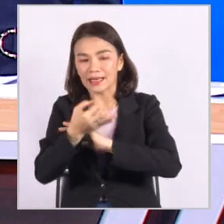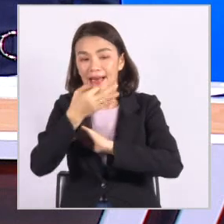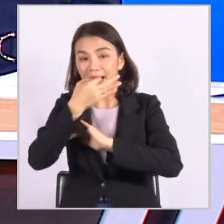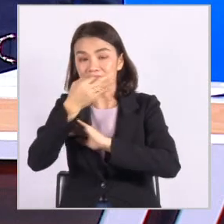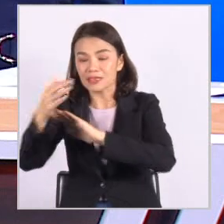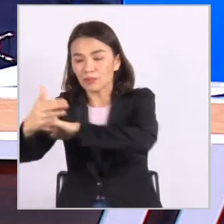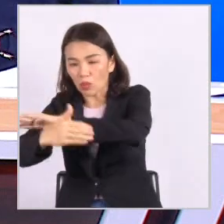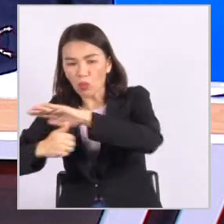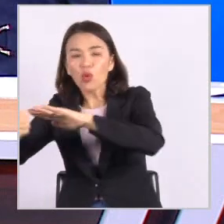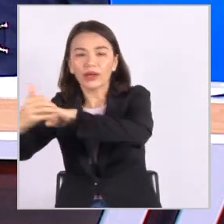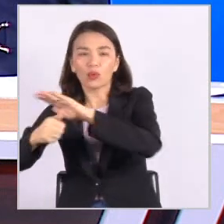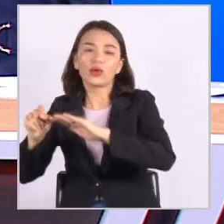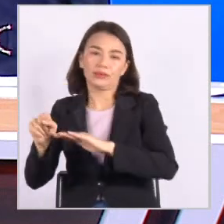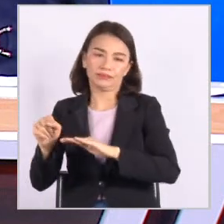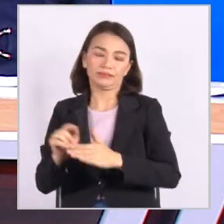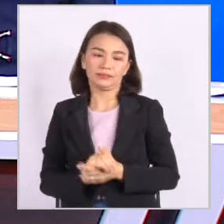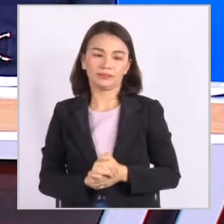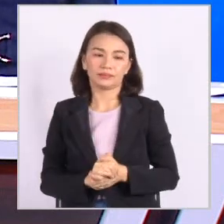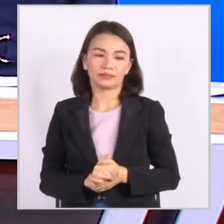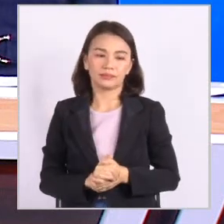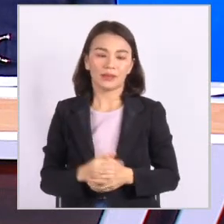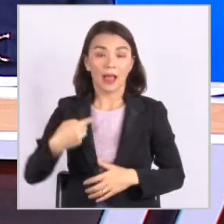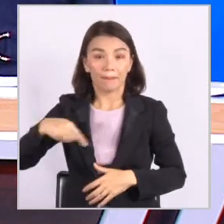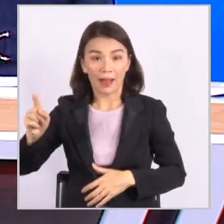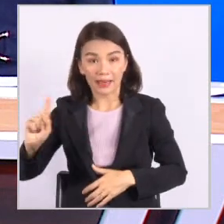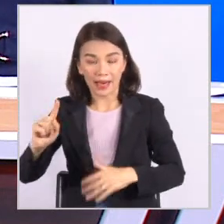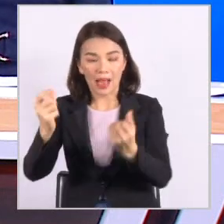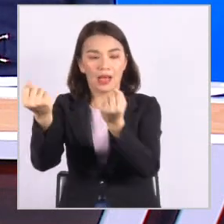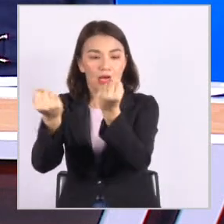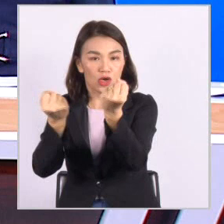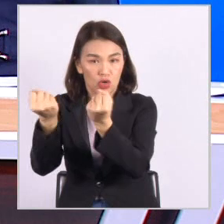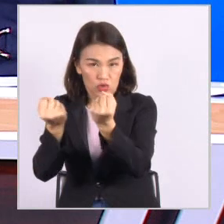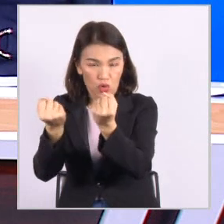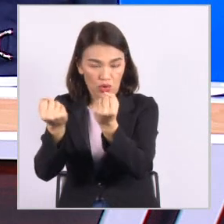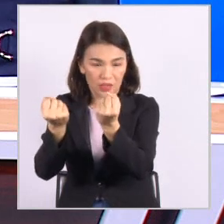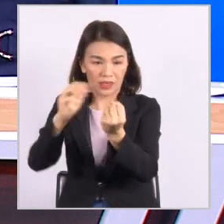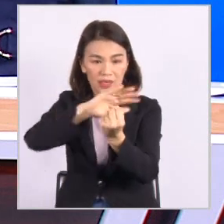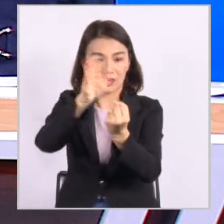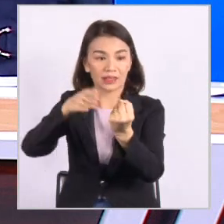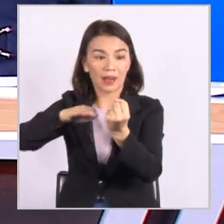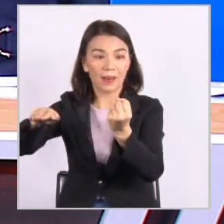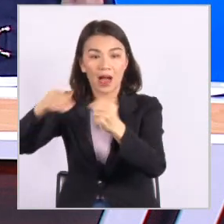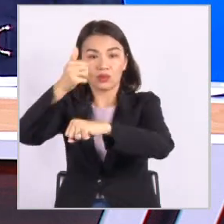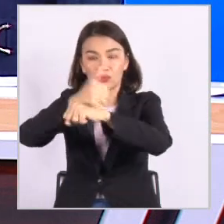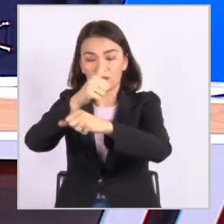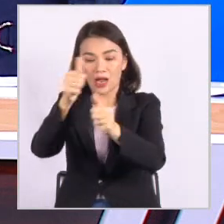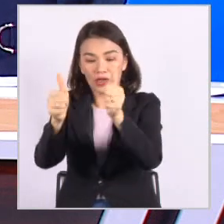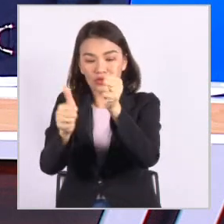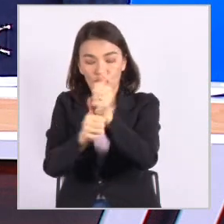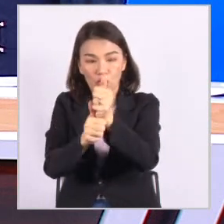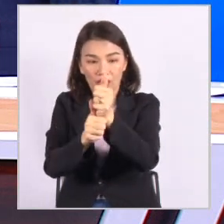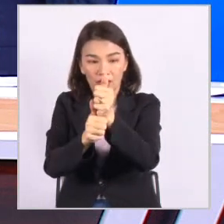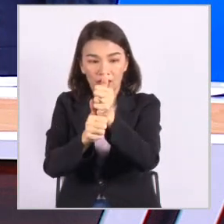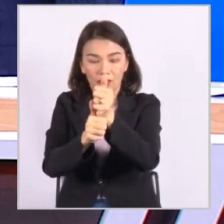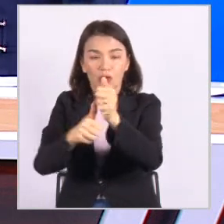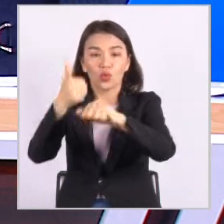อื่นนี่ก็เหมือนกันค่ะไปรักรถกระบะของผู้ช่วยผู้ใหญ่บ้านแม้เราต้องเตือนสติกันหน่อยคุณผู้ชมคะบางทีเนี่ยเรา